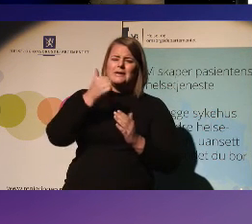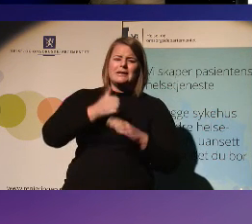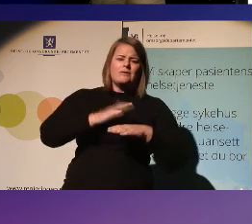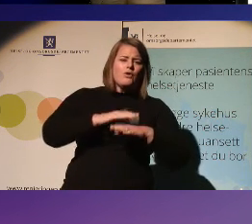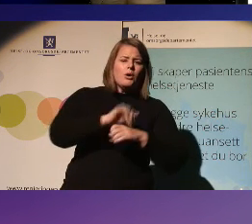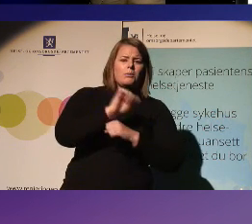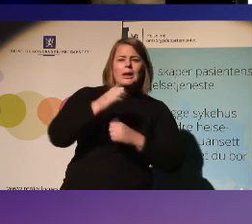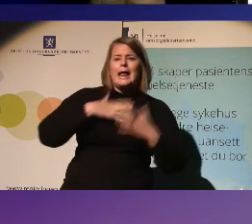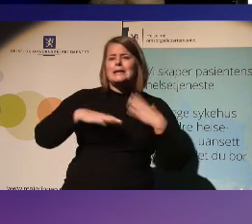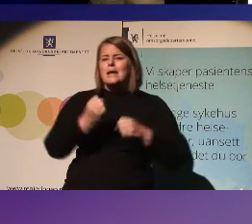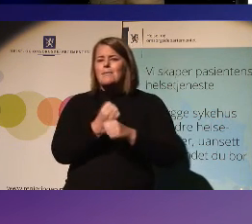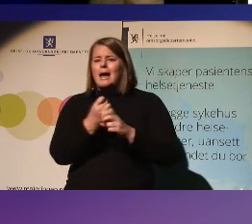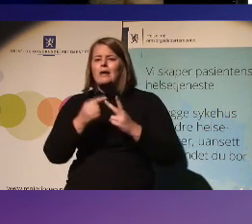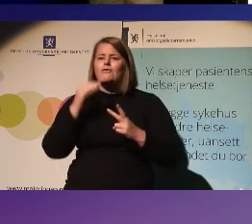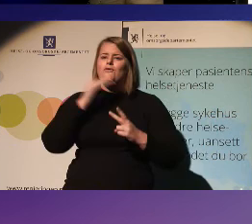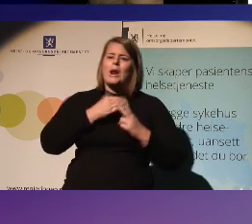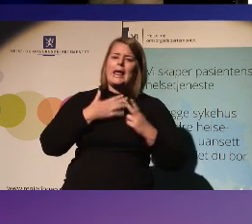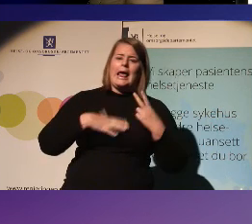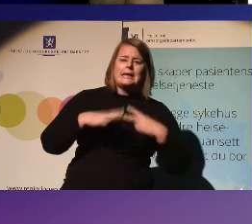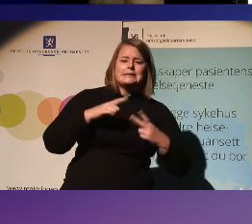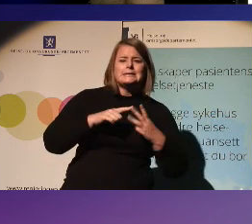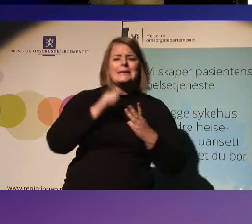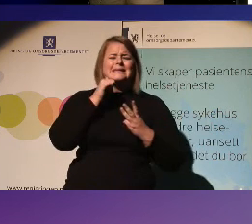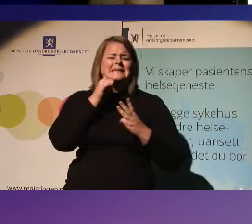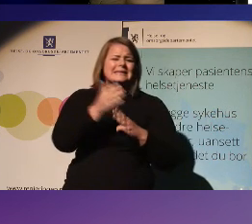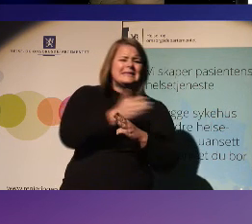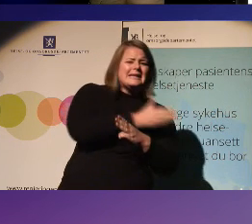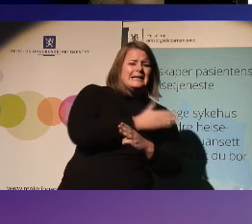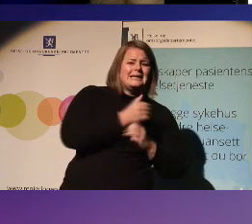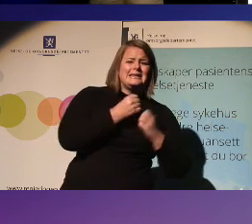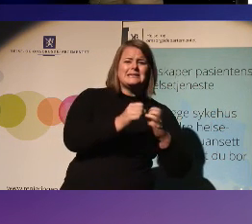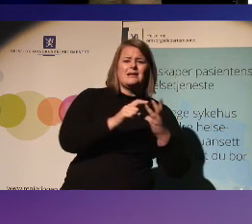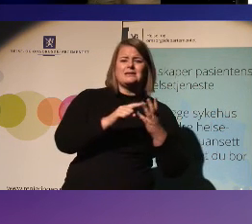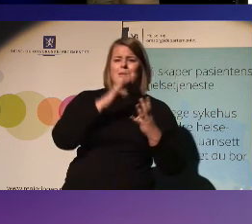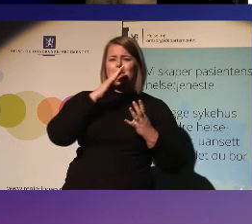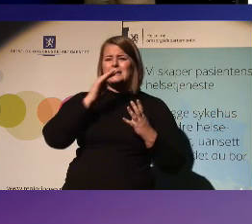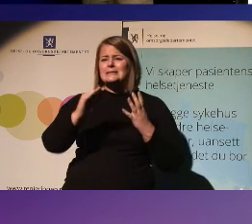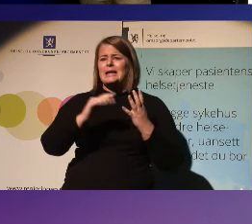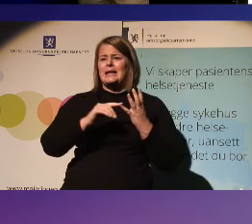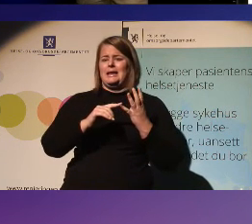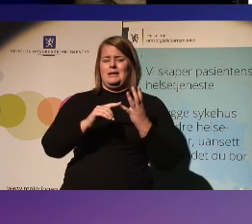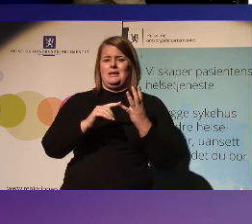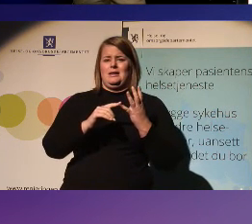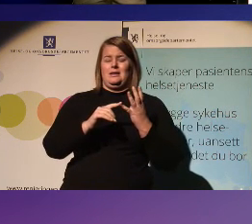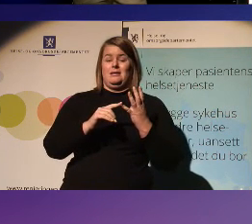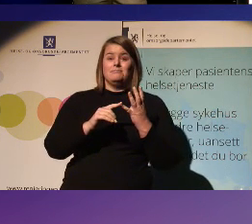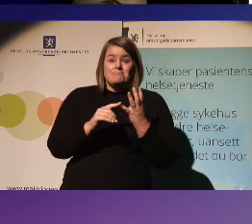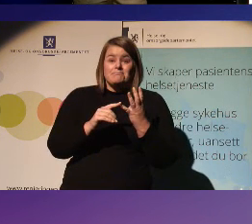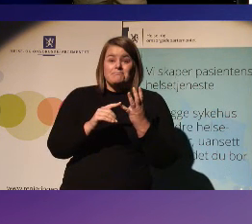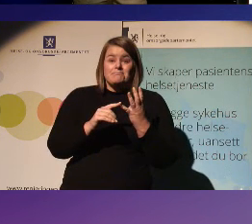folkehelse, tidlig innsats, mestring. Men det vi stort sett